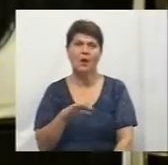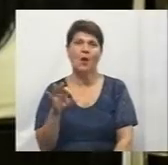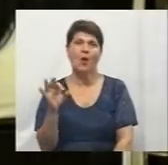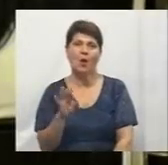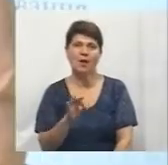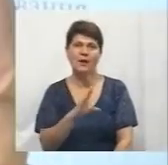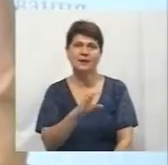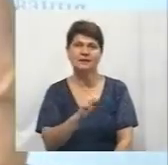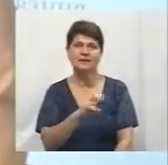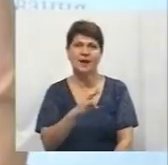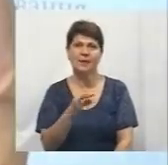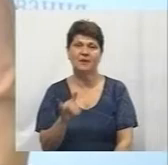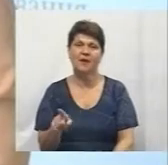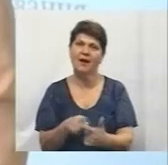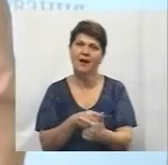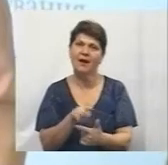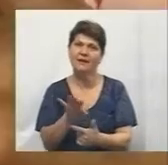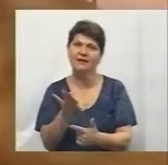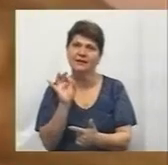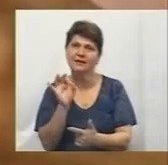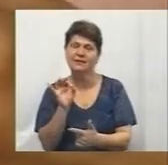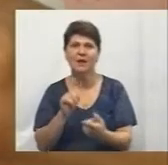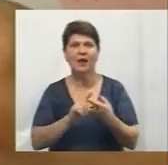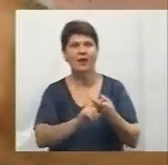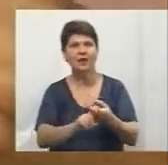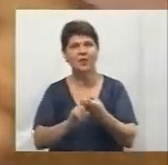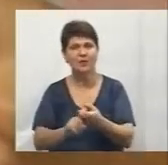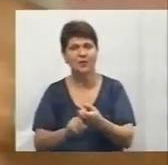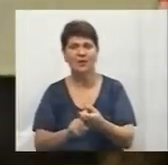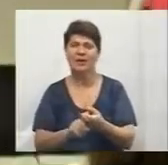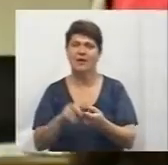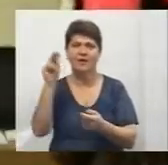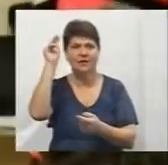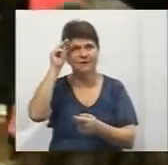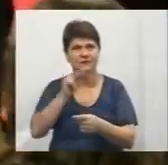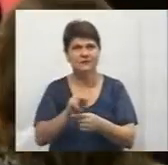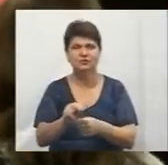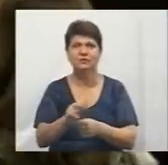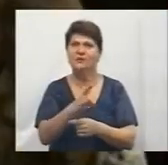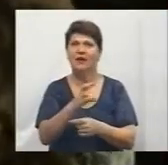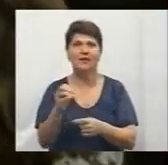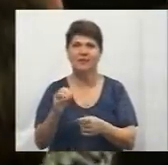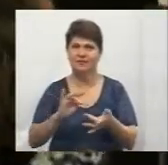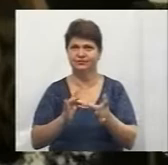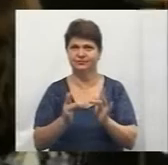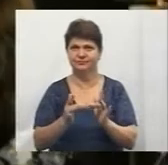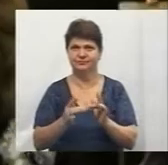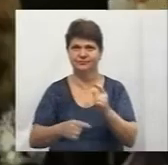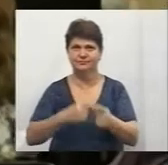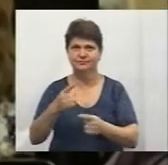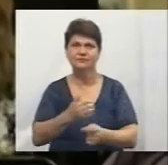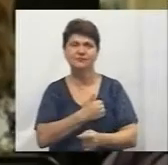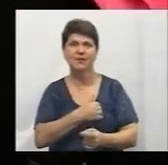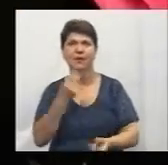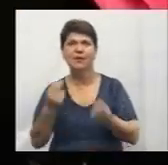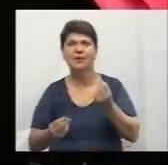курс альтернативної комунікації, вчить розуміти бажання невербальних дітей. Ти хочеш побігати, погуляти, погратися, що